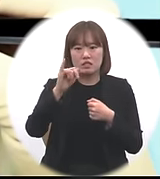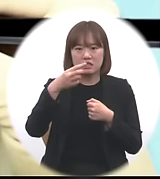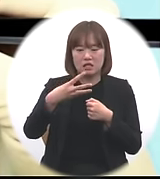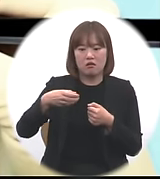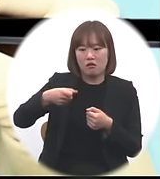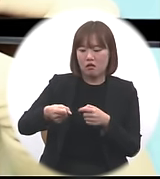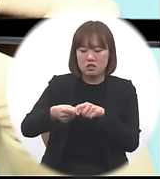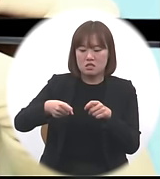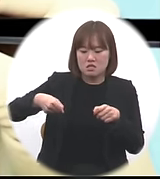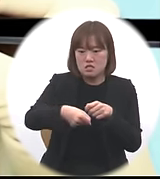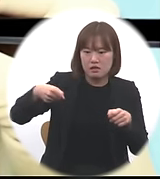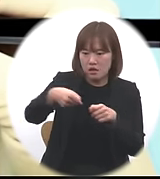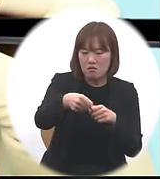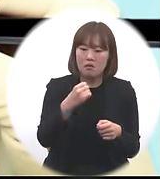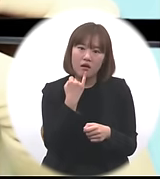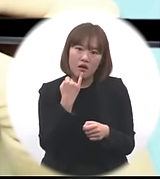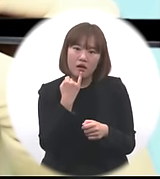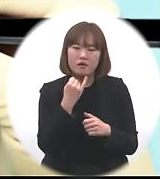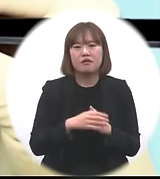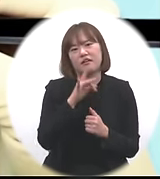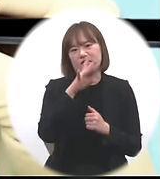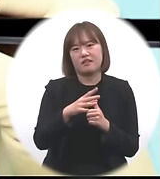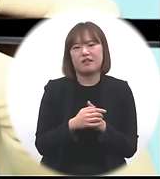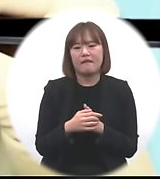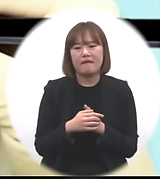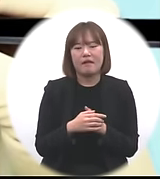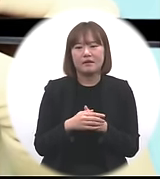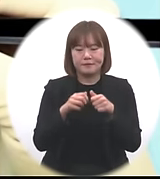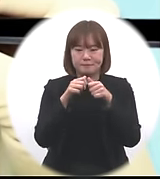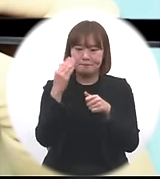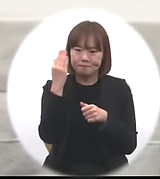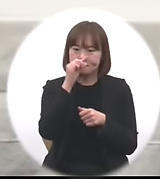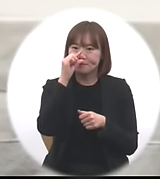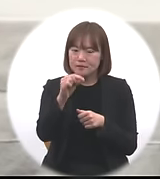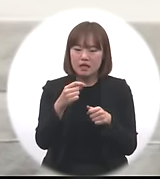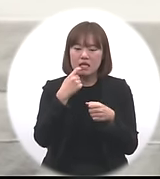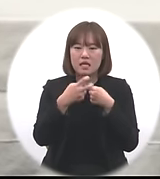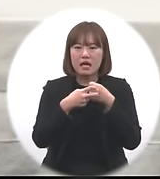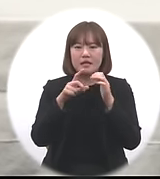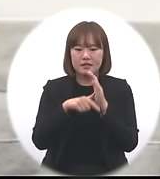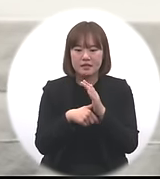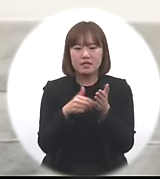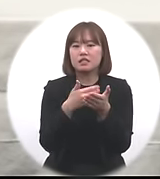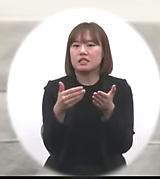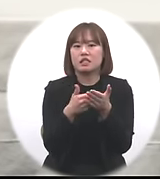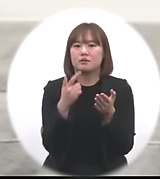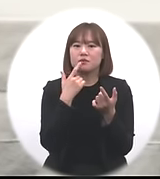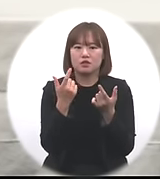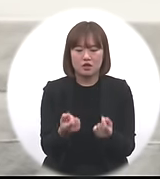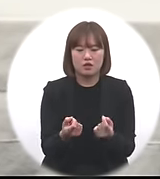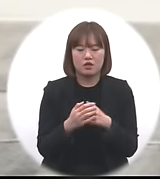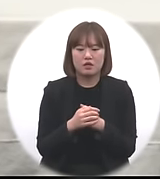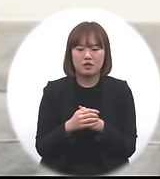의사가 드릴을 이렇게 잡고 나와서 이를 깎아봅시다. 그러면 깎으시겠어요? 정교한 일을 할 때는 의과대학이나 치과대학 교과서에도 그림이